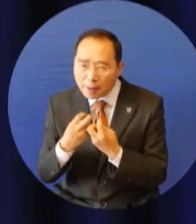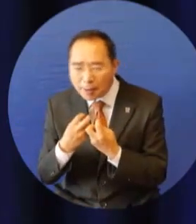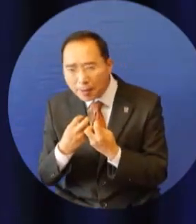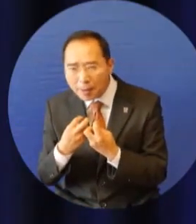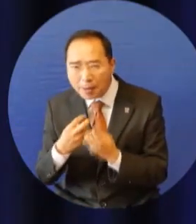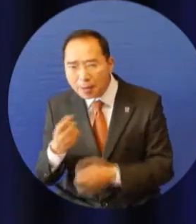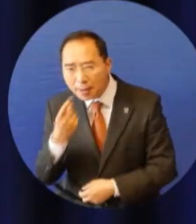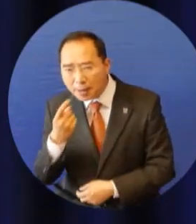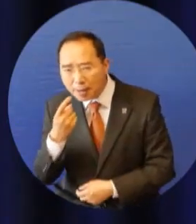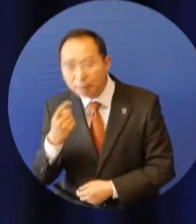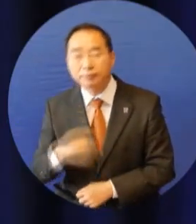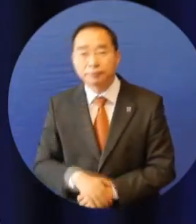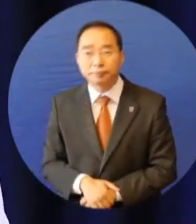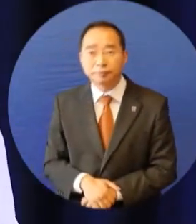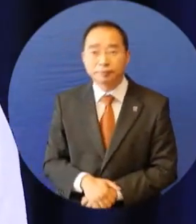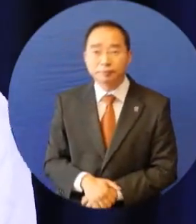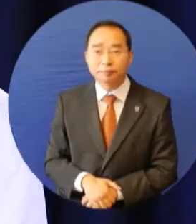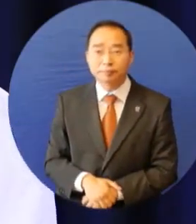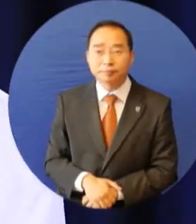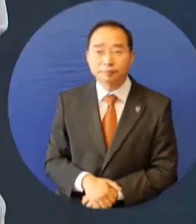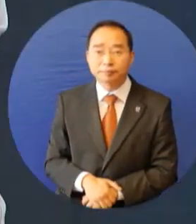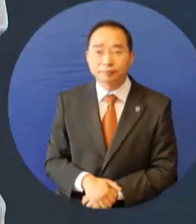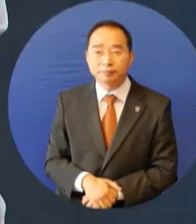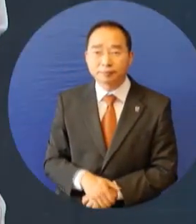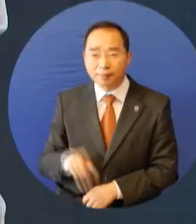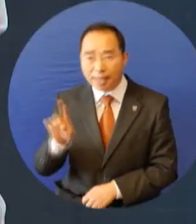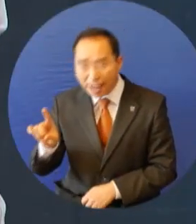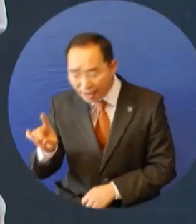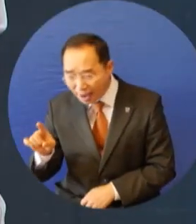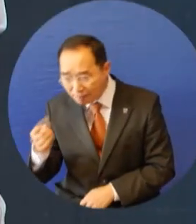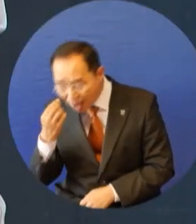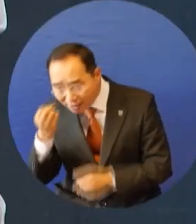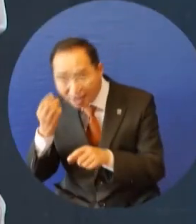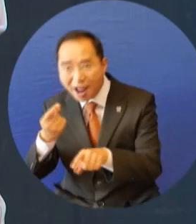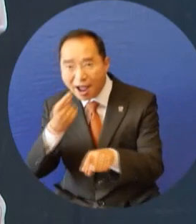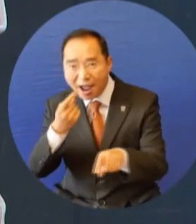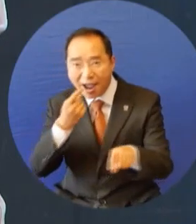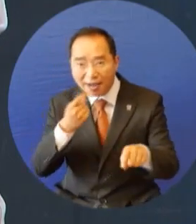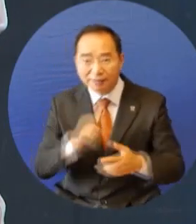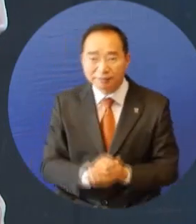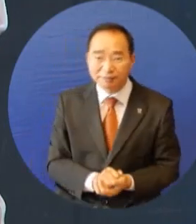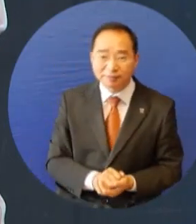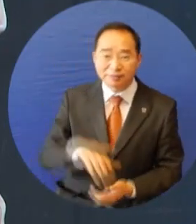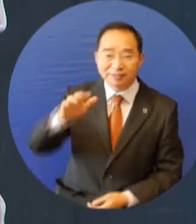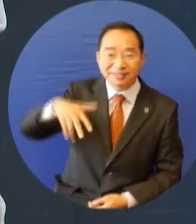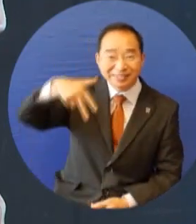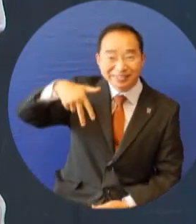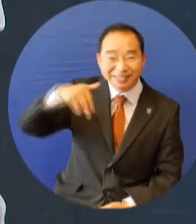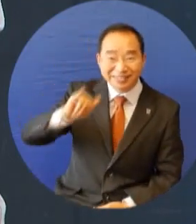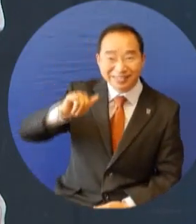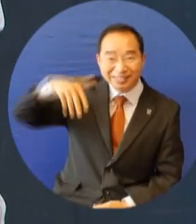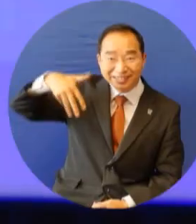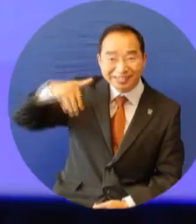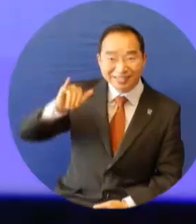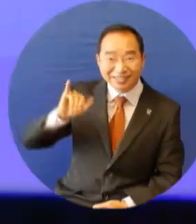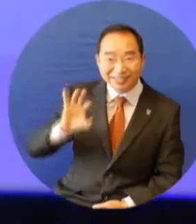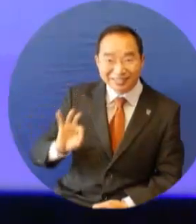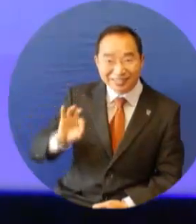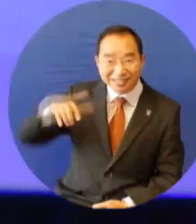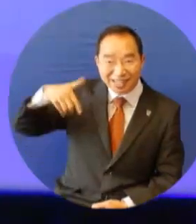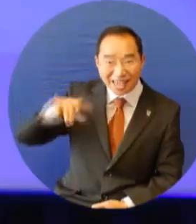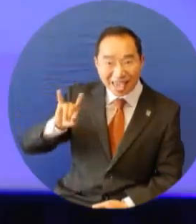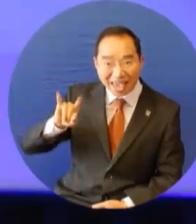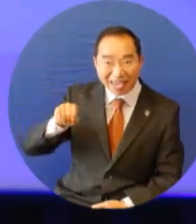접근을 해서 나에게 유익하게 만들어 먹는 방법을 익히는 거 공부 하나하나 알아가야 돼. 지친